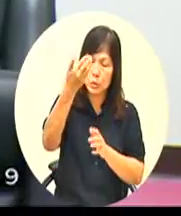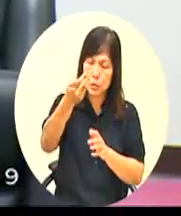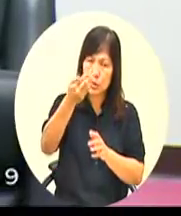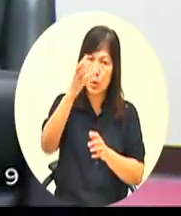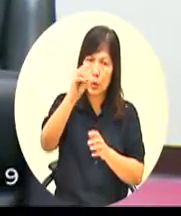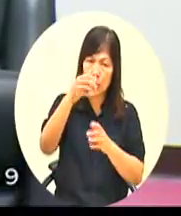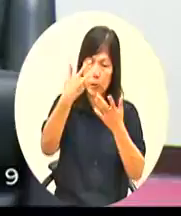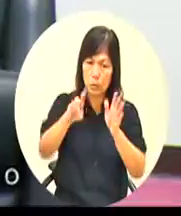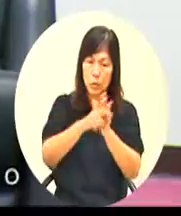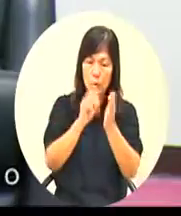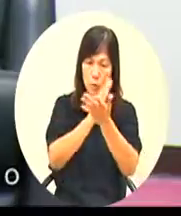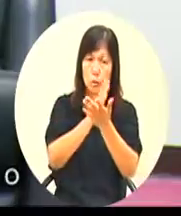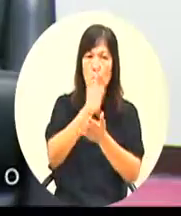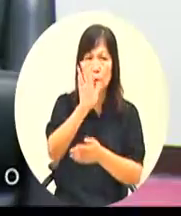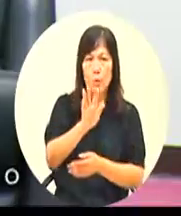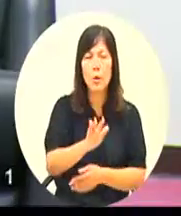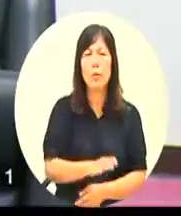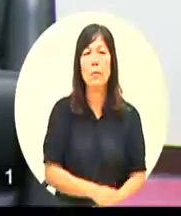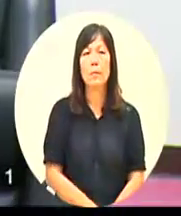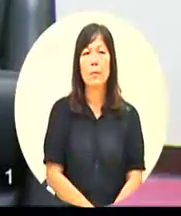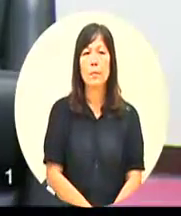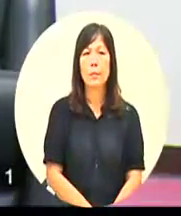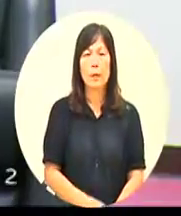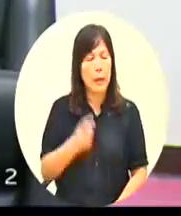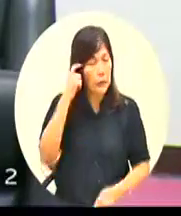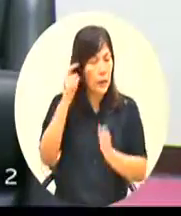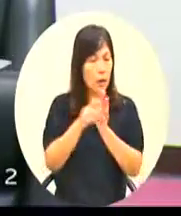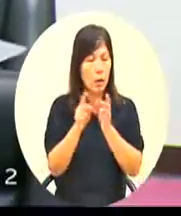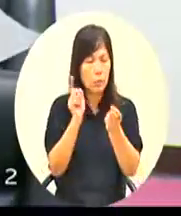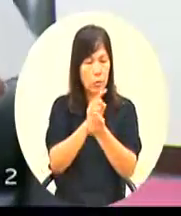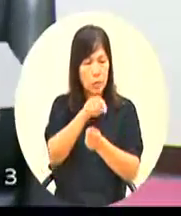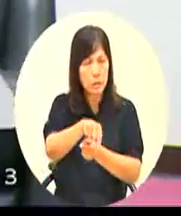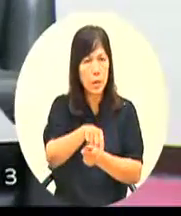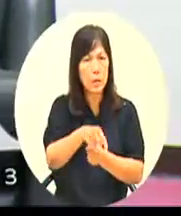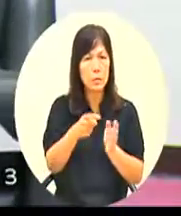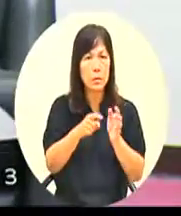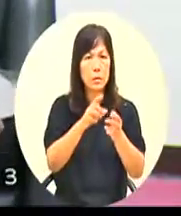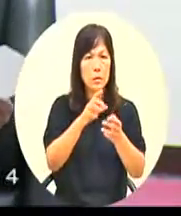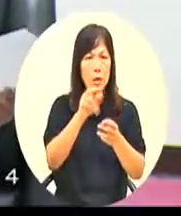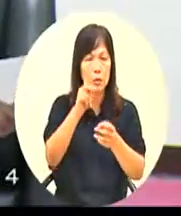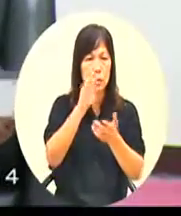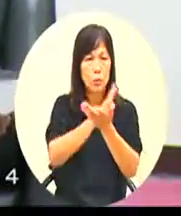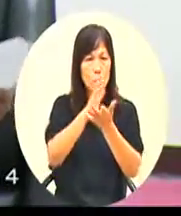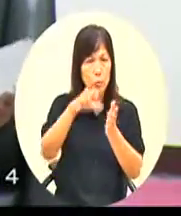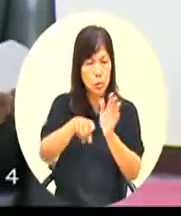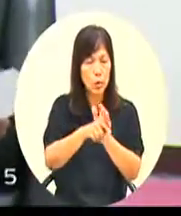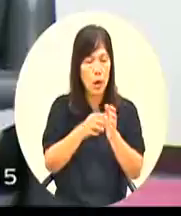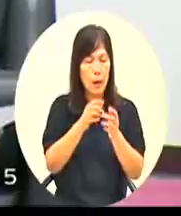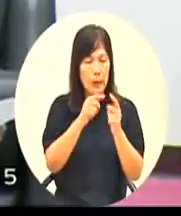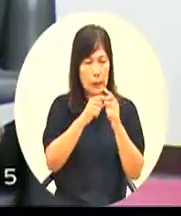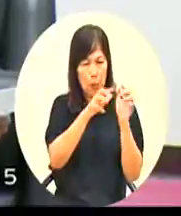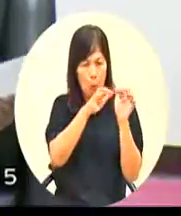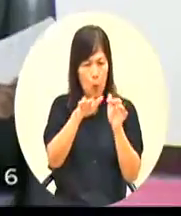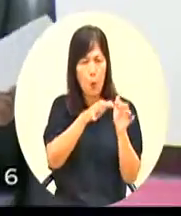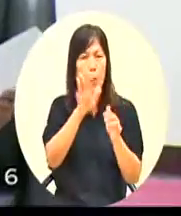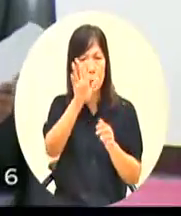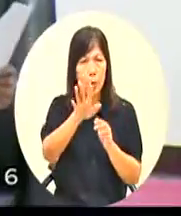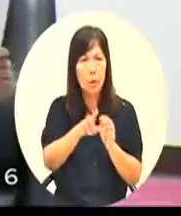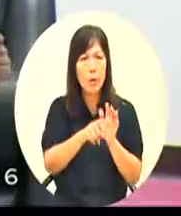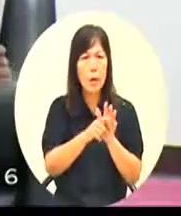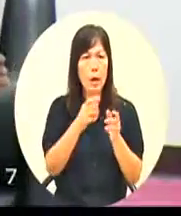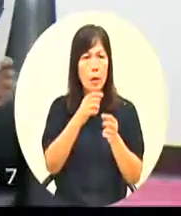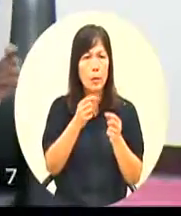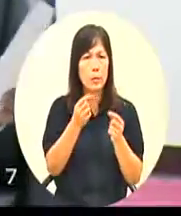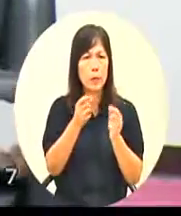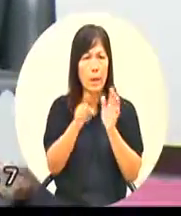599,700多的藏书册。那我要请问局长，对于这样的一个左新图书馆，它的使用率这么高，它算是非